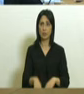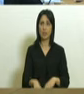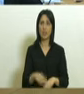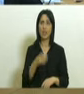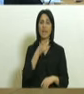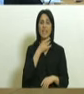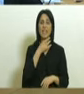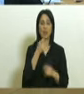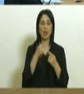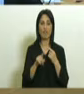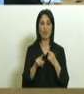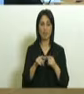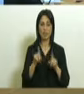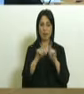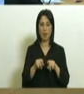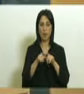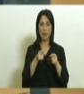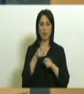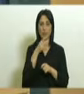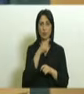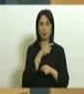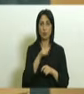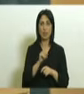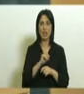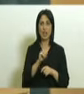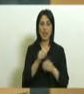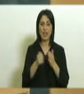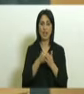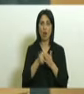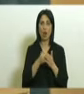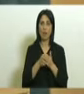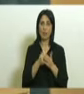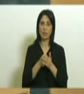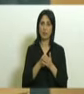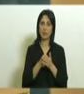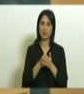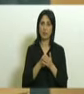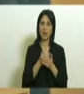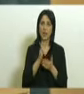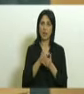კრიზისულიდან განსხვავებით რუტინული მართვის დროს რა ნაკლოვანებებს